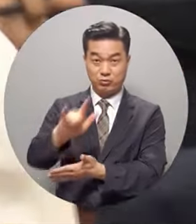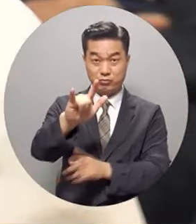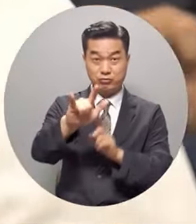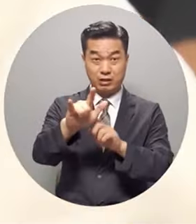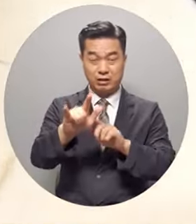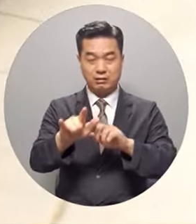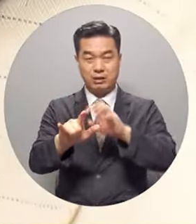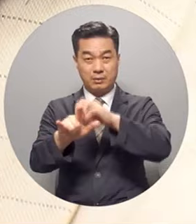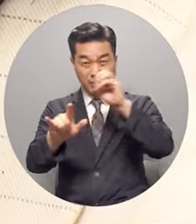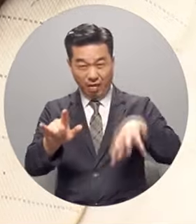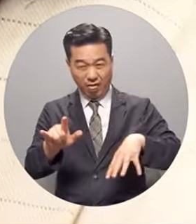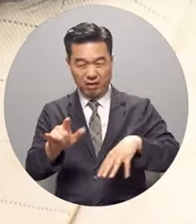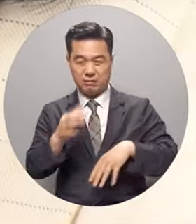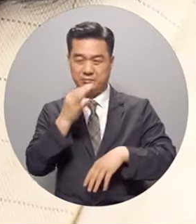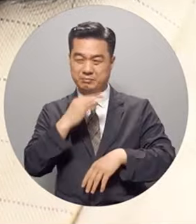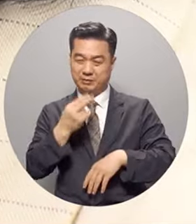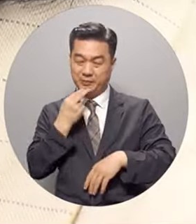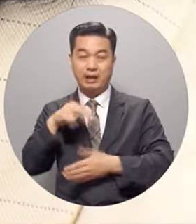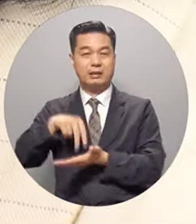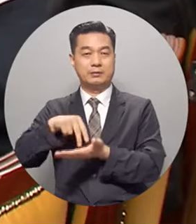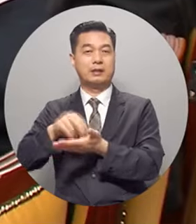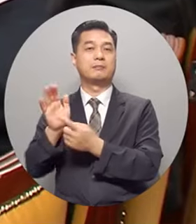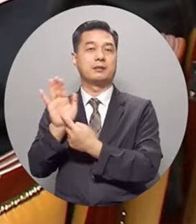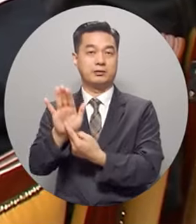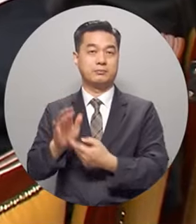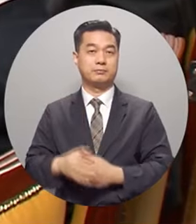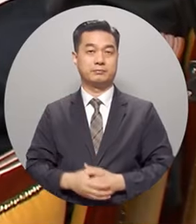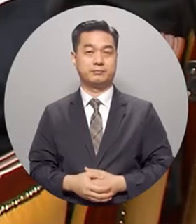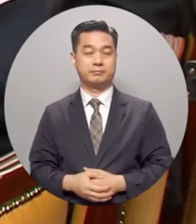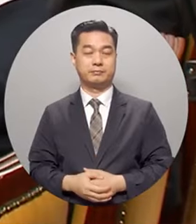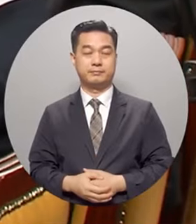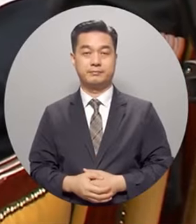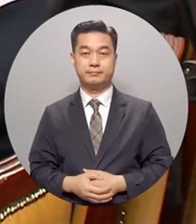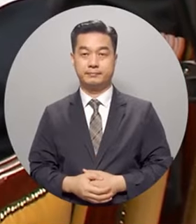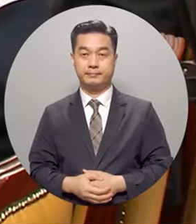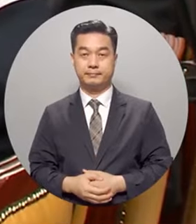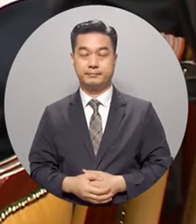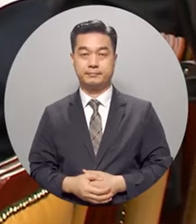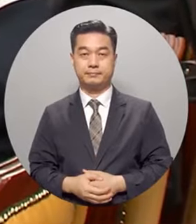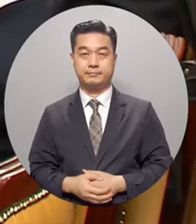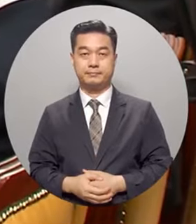대해선 바람직하지 않다는 입장을 밝혔습니다. MBC 뉴스 나세웅입니다.